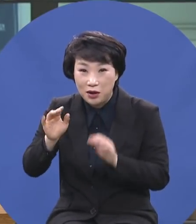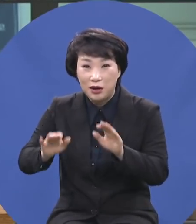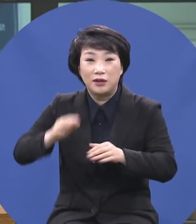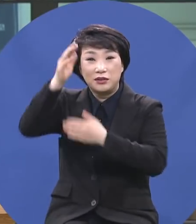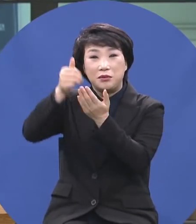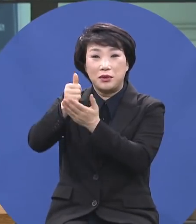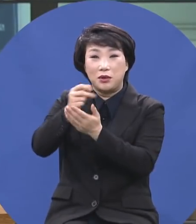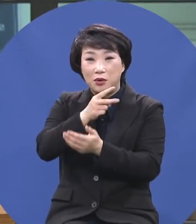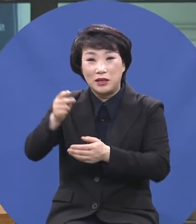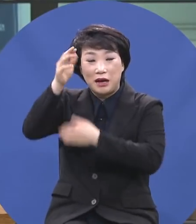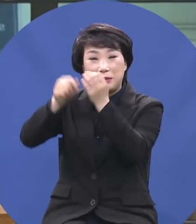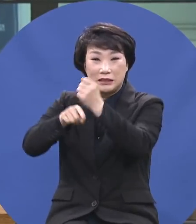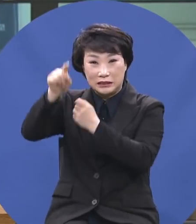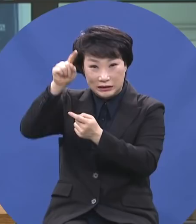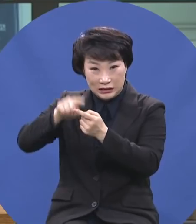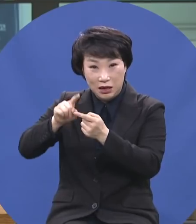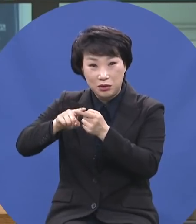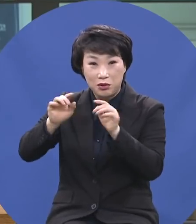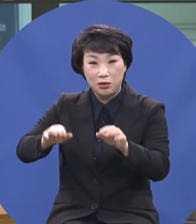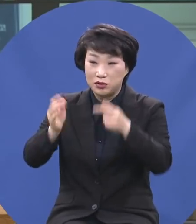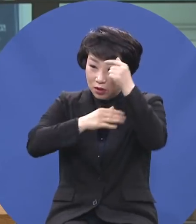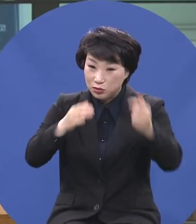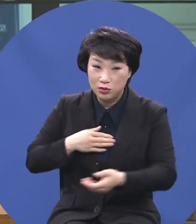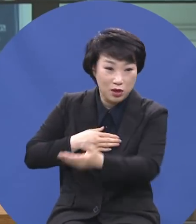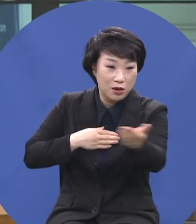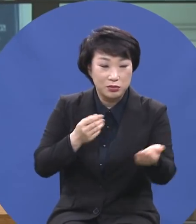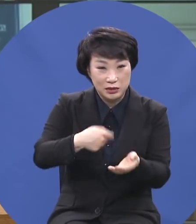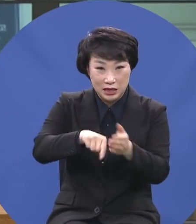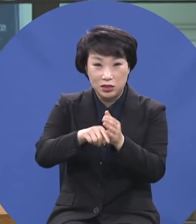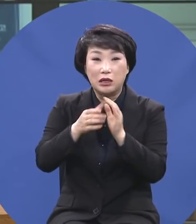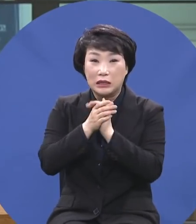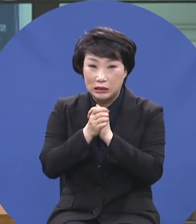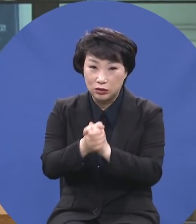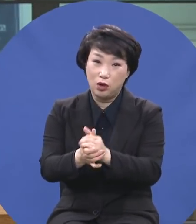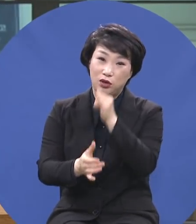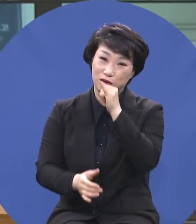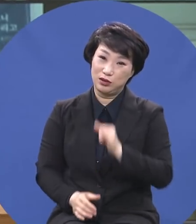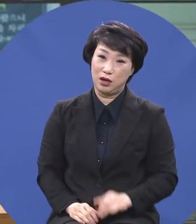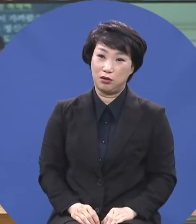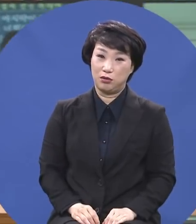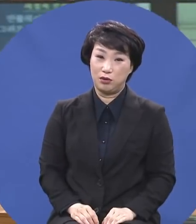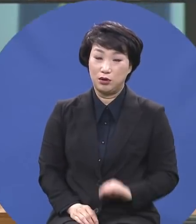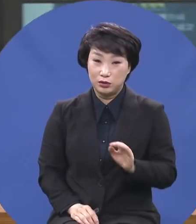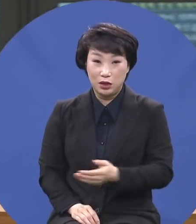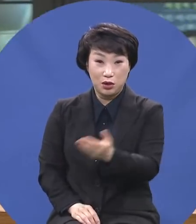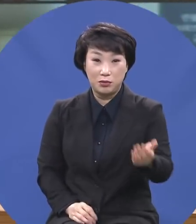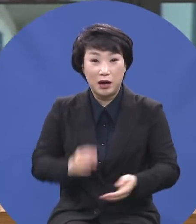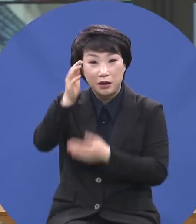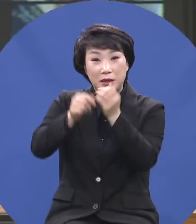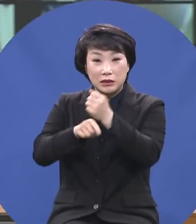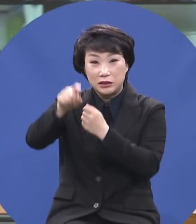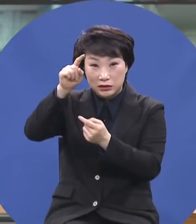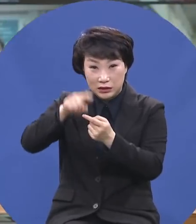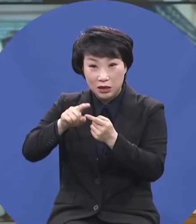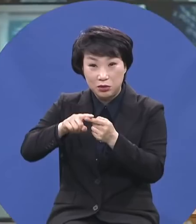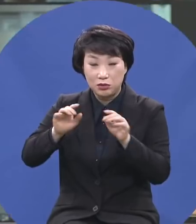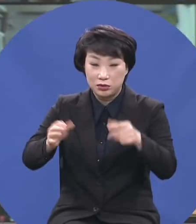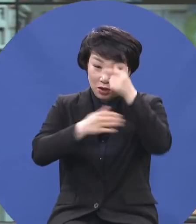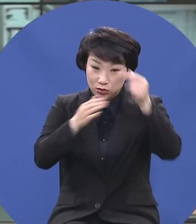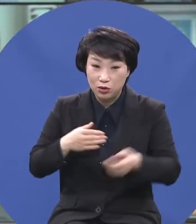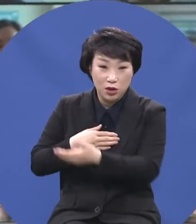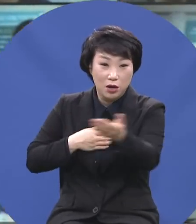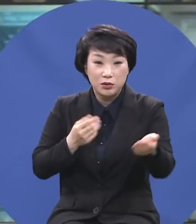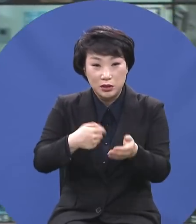성령이 하나님의 뜻대로 성도를 위해 간구하시느니라. 그런데 하나님의 뜻대로 성도를